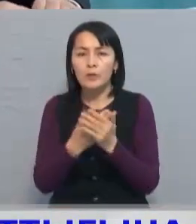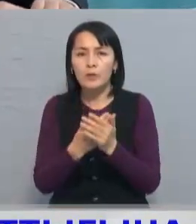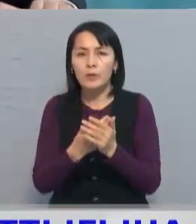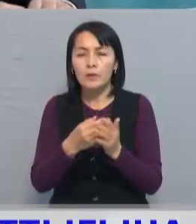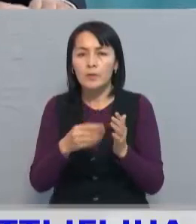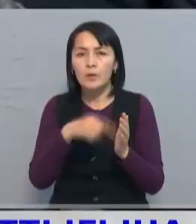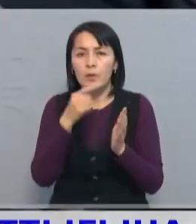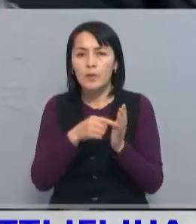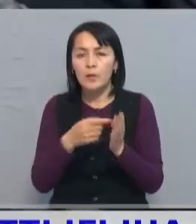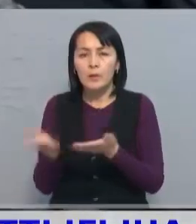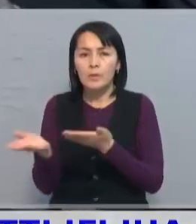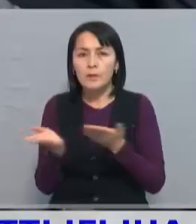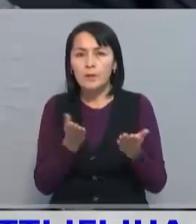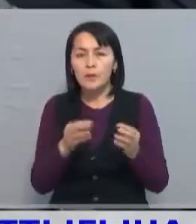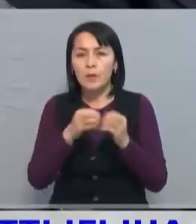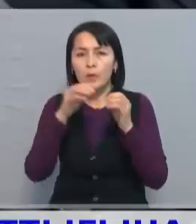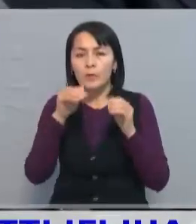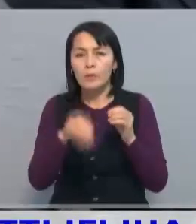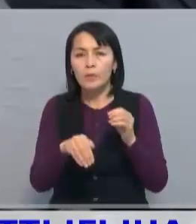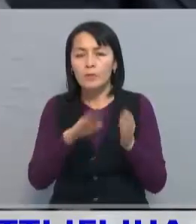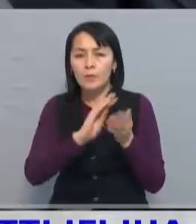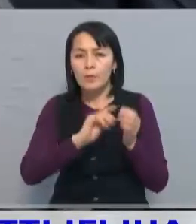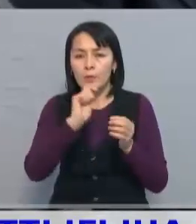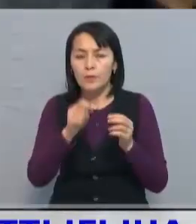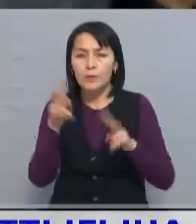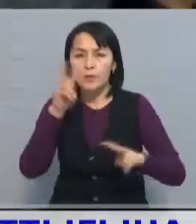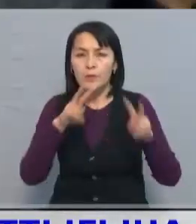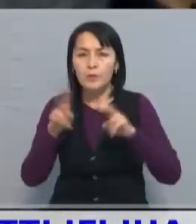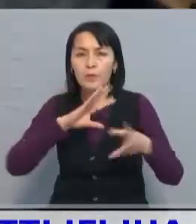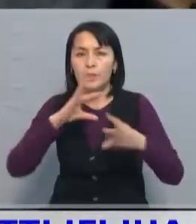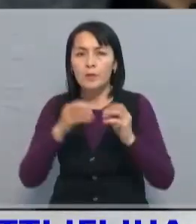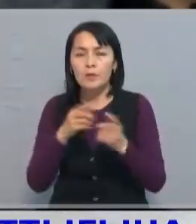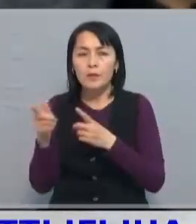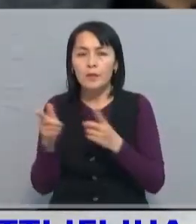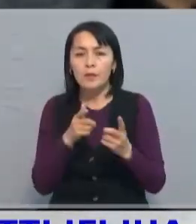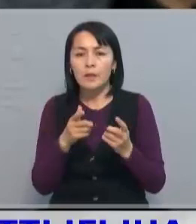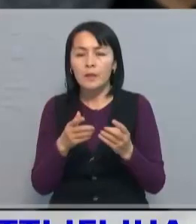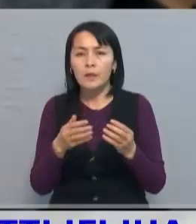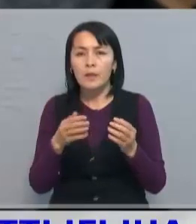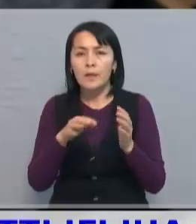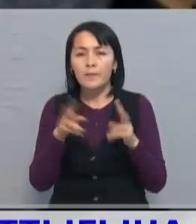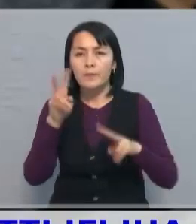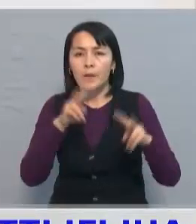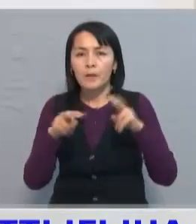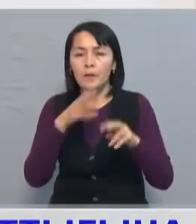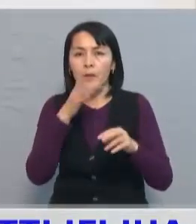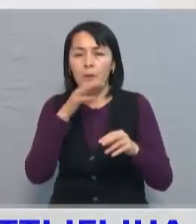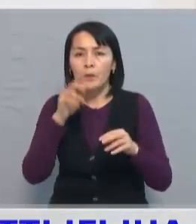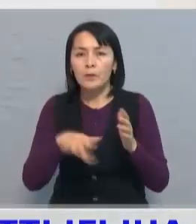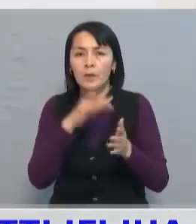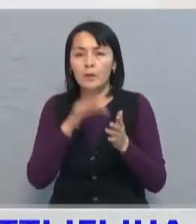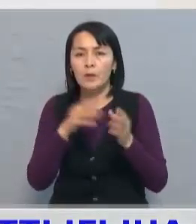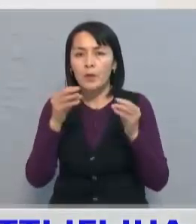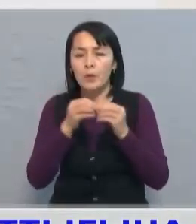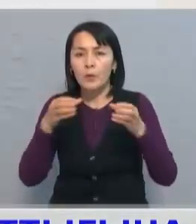мен қоғамдық қабылдауға түскен 10 мыңға жуық өтінішті зерделеу нәтижесінде дайындалған. Сараптамалық талдаулар кезінде шаһардағы